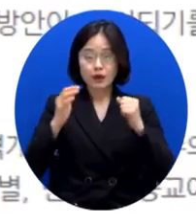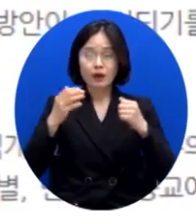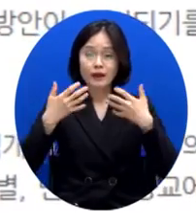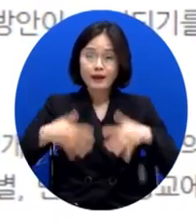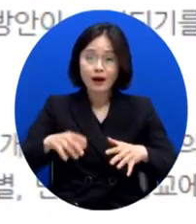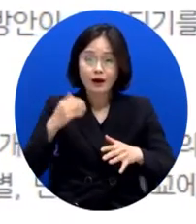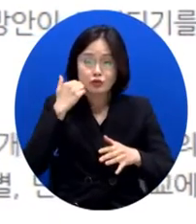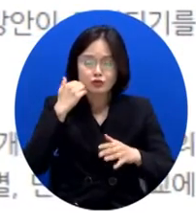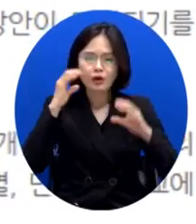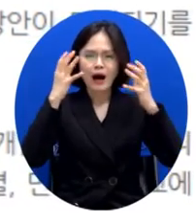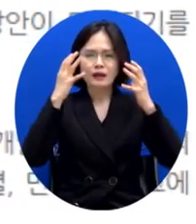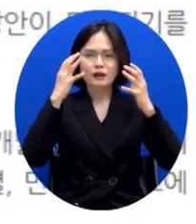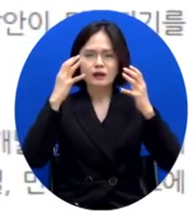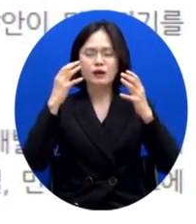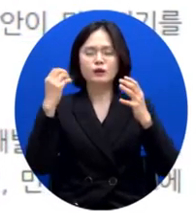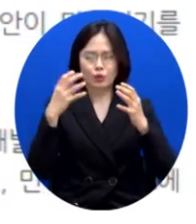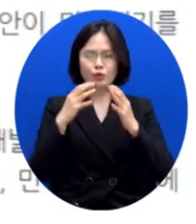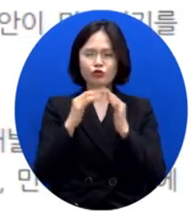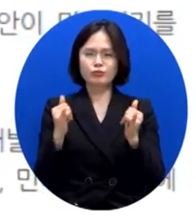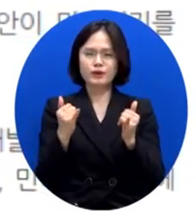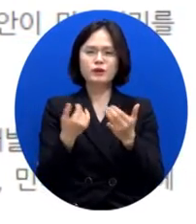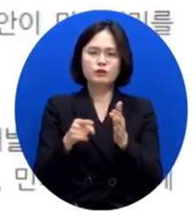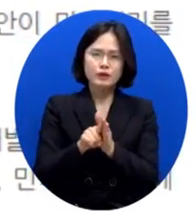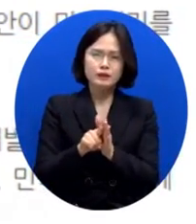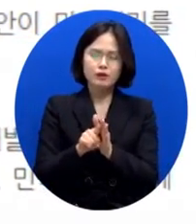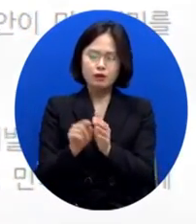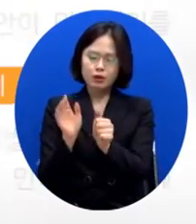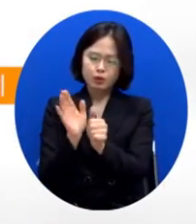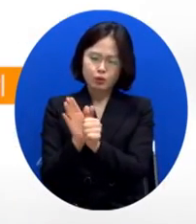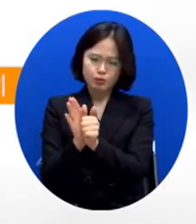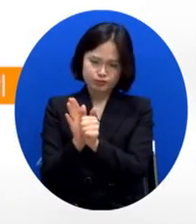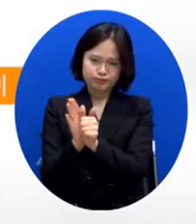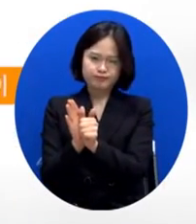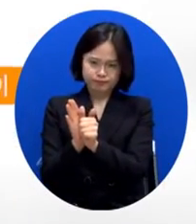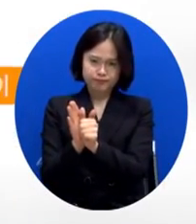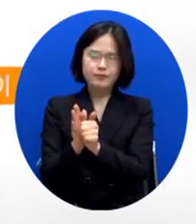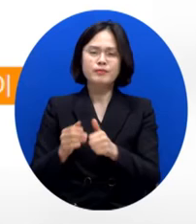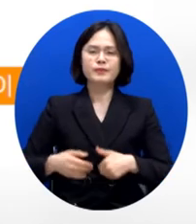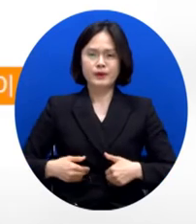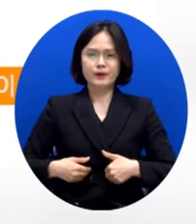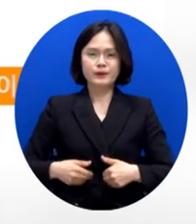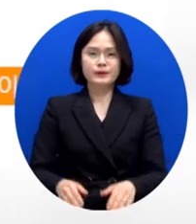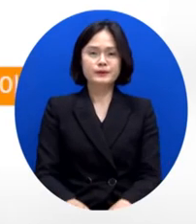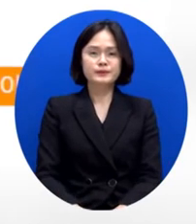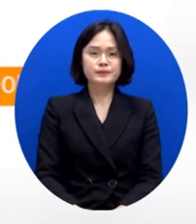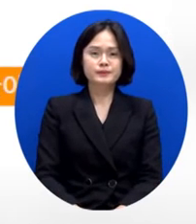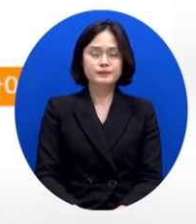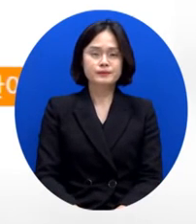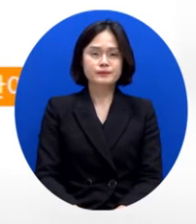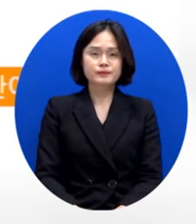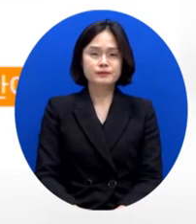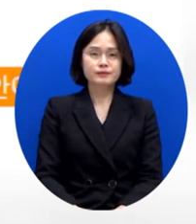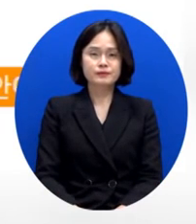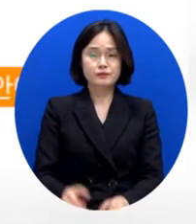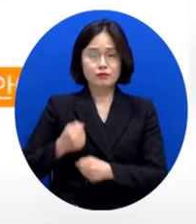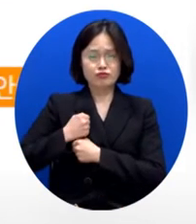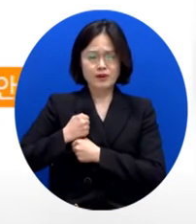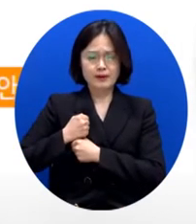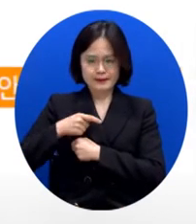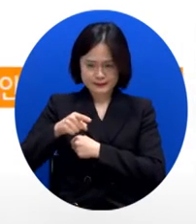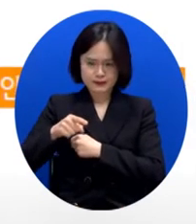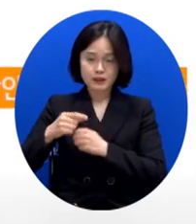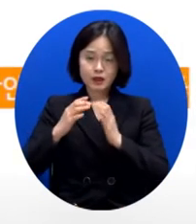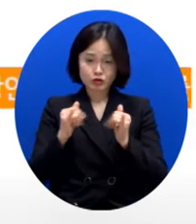인도적 지원과 보호가 보장될 수 있도록 평화와 안정을 촉구한다 고 밝혔습니다 이어 폭력 싸대는 기존의